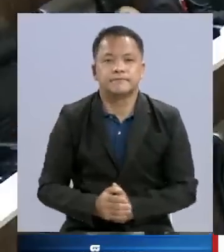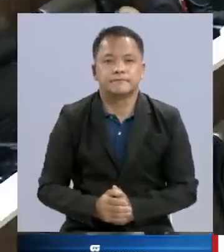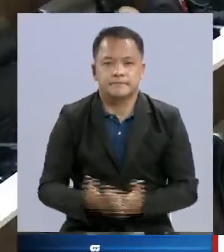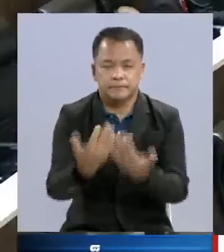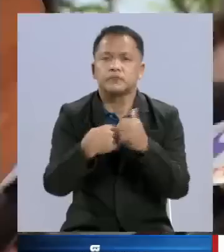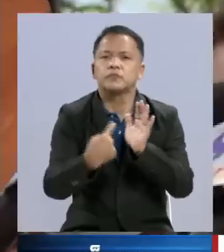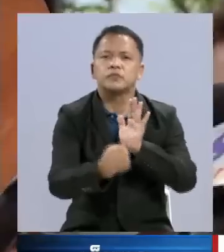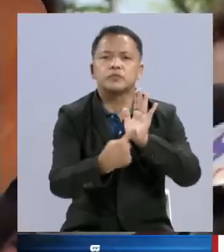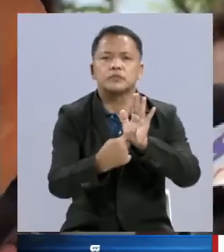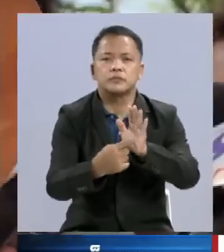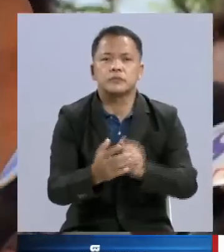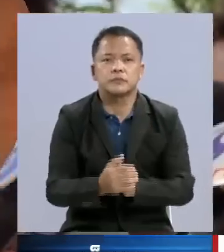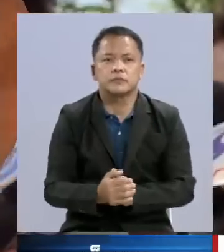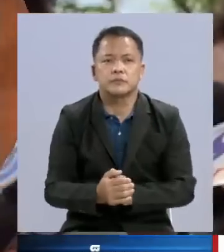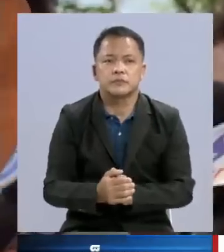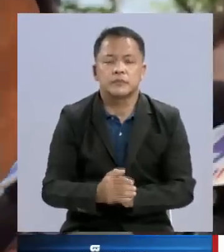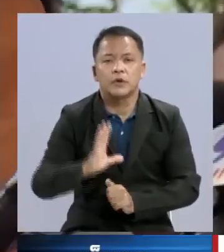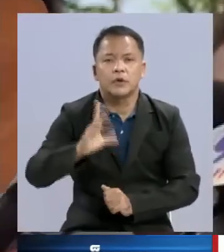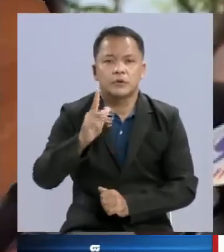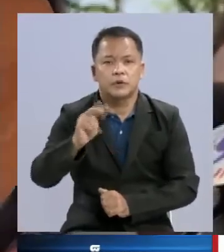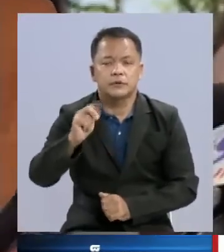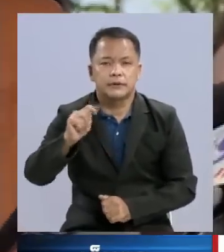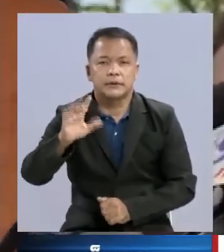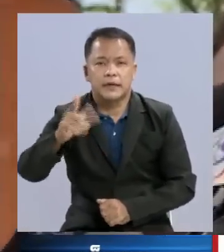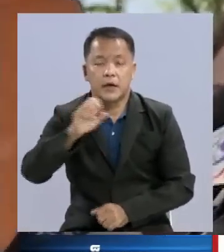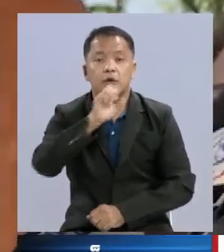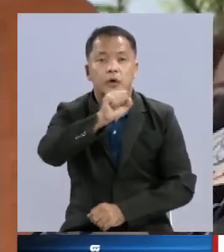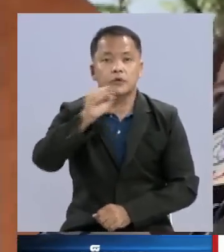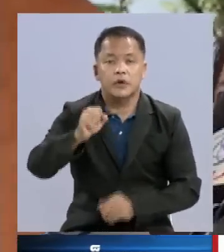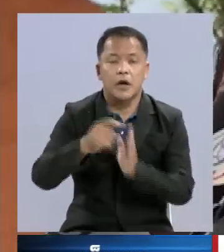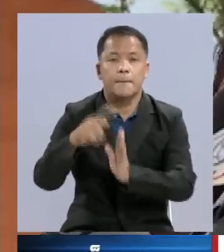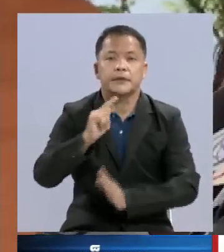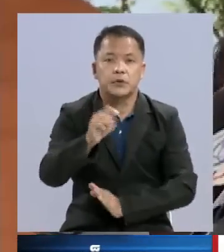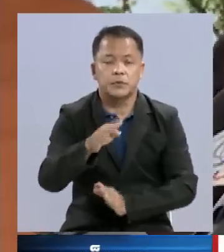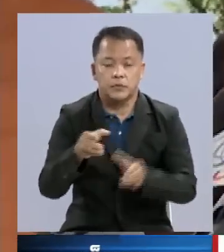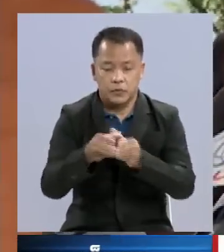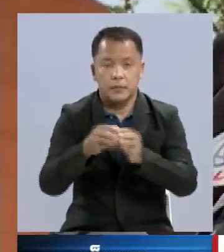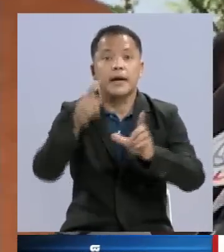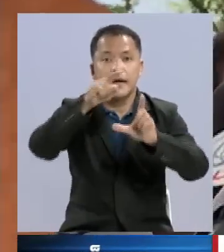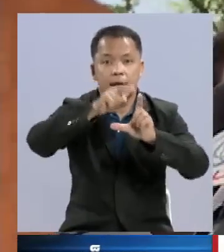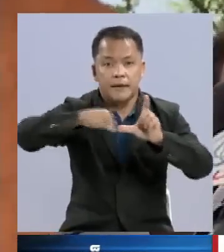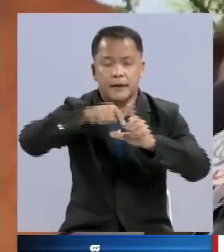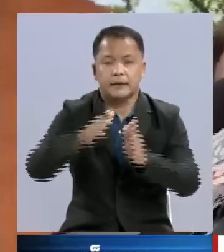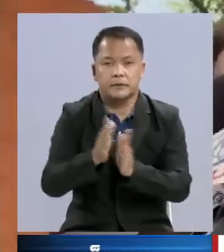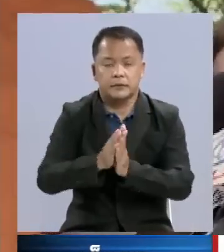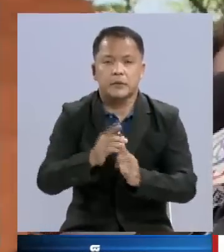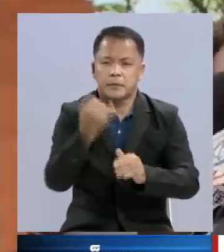ย่างกรณีของคุณลูกเกดชนทิชาแจ้งเร็วครับว่าที่ส.ส.ปทุมธานีจากทางก้าวไกลเนี่ยก็เป็นผู้ต้องหามาตรา112